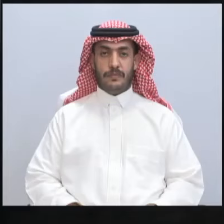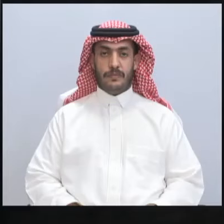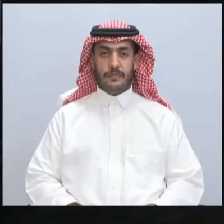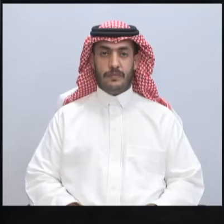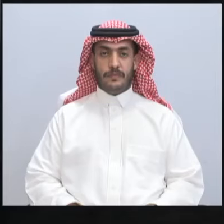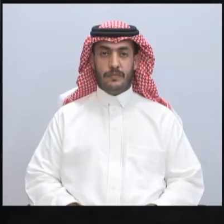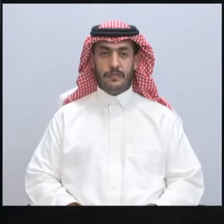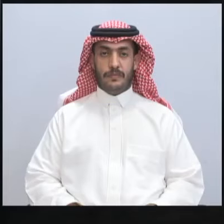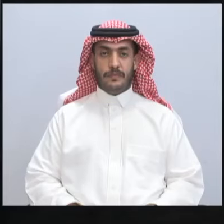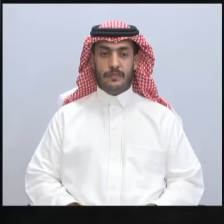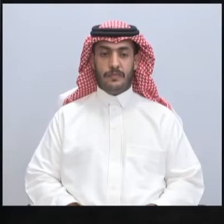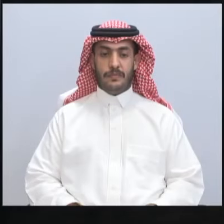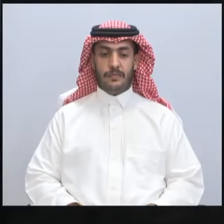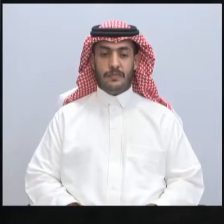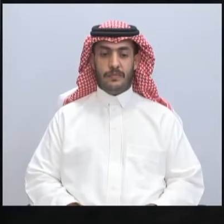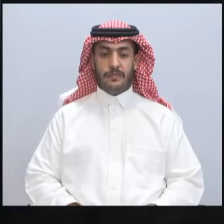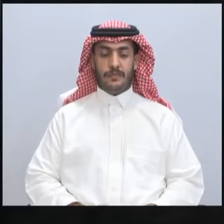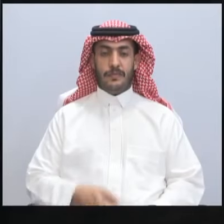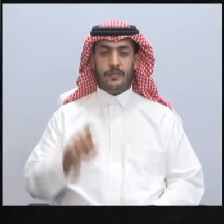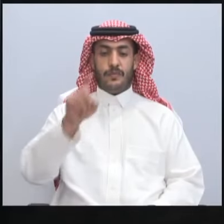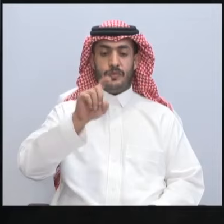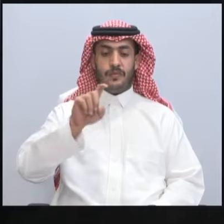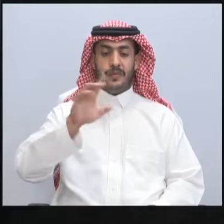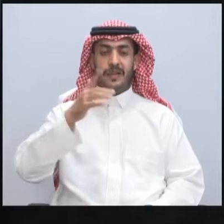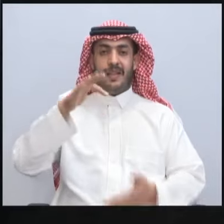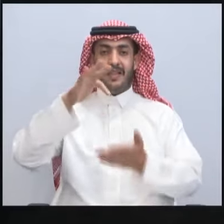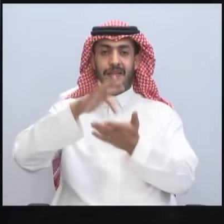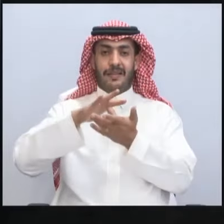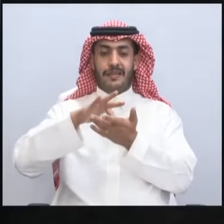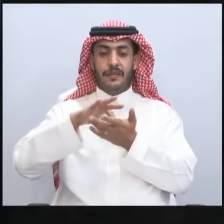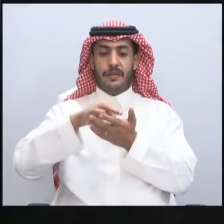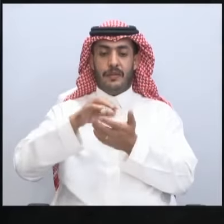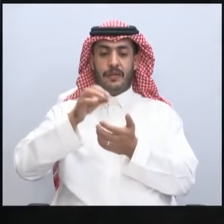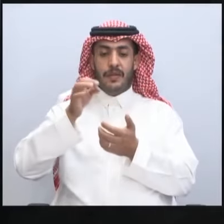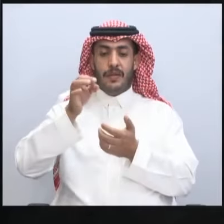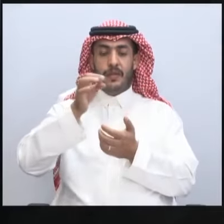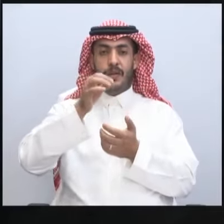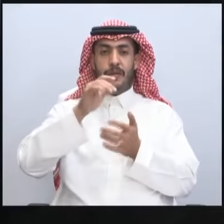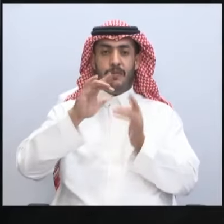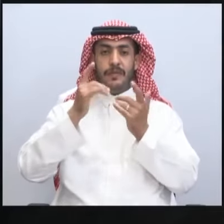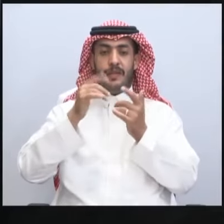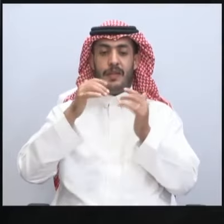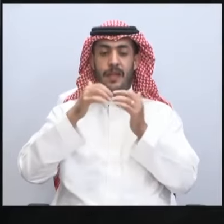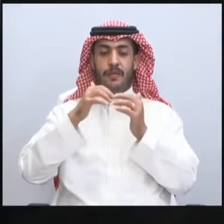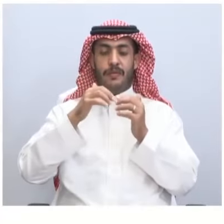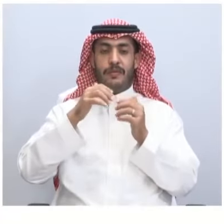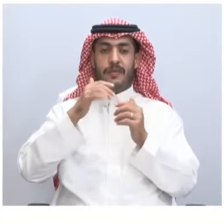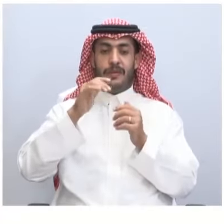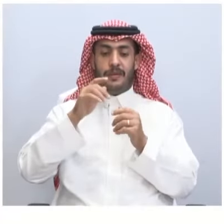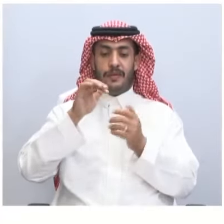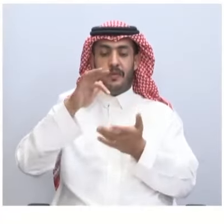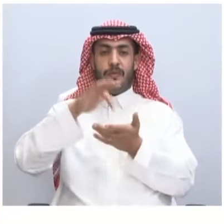لكم رجعنا لكم كان السؤال يقول اين تقع دول مجلس التعاون ودول الخليج العربي